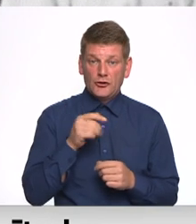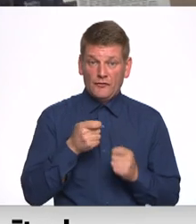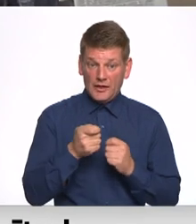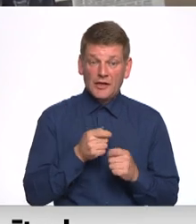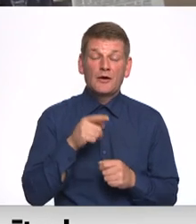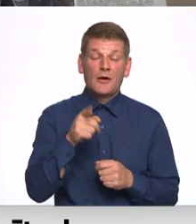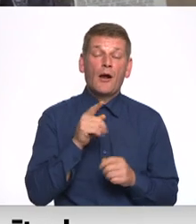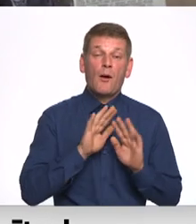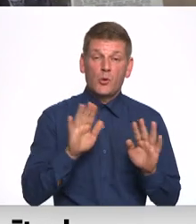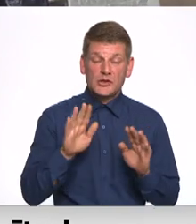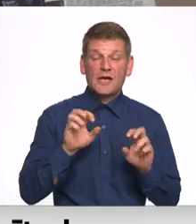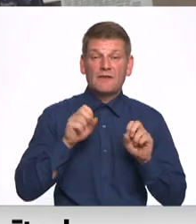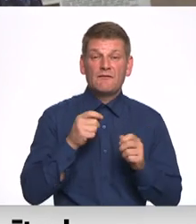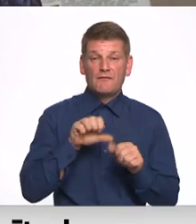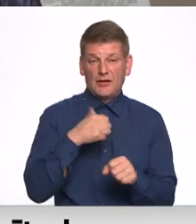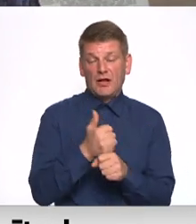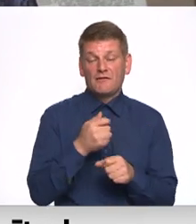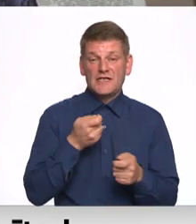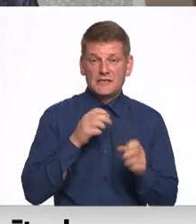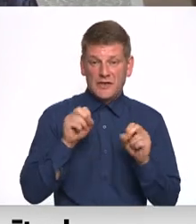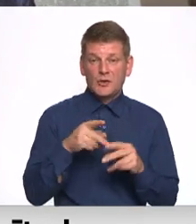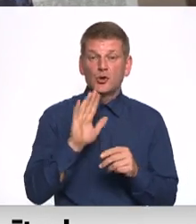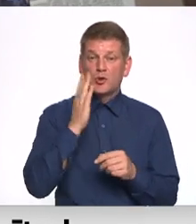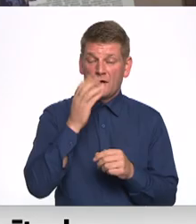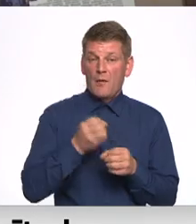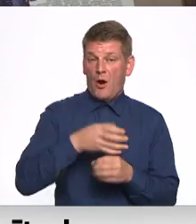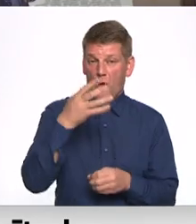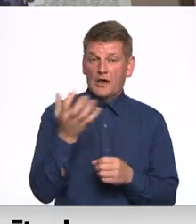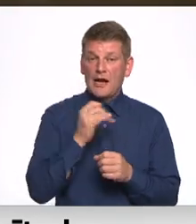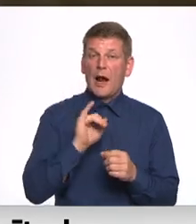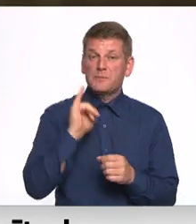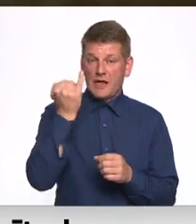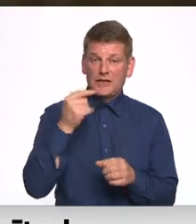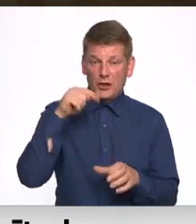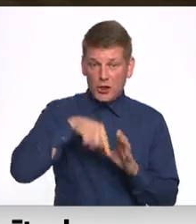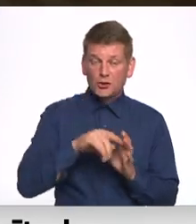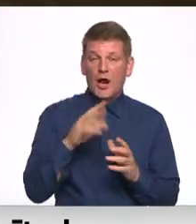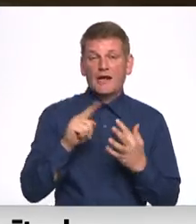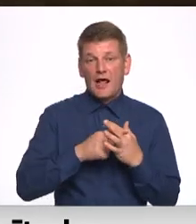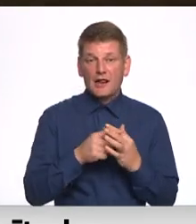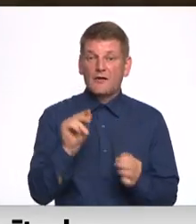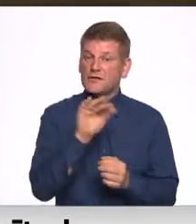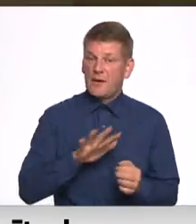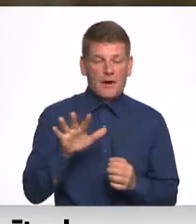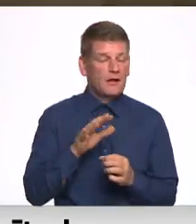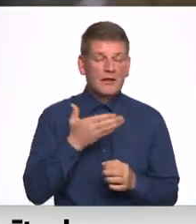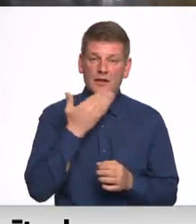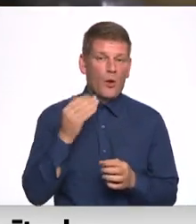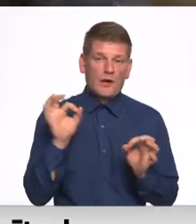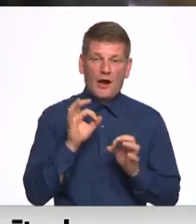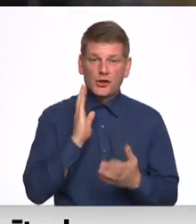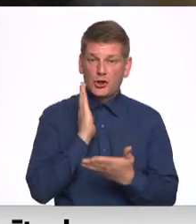stāsta muzeja vadošā speciāliste, sudraba kausam ar apzeltīto iekšpusi ar Jelgavu vai Zemgali nesot nekādas